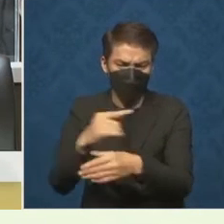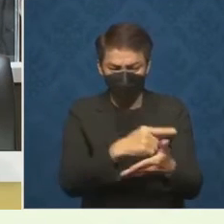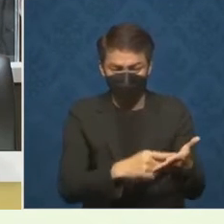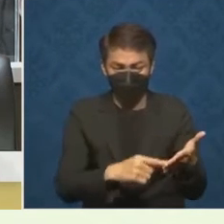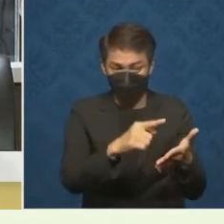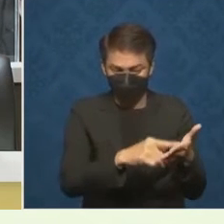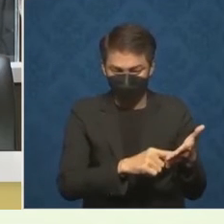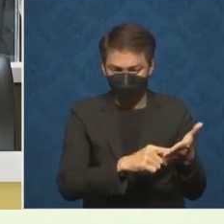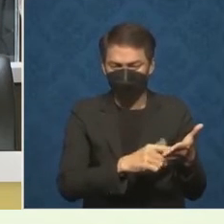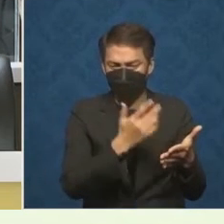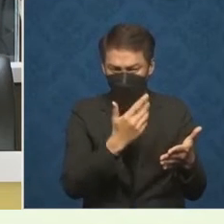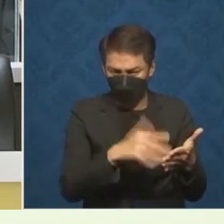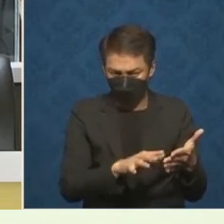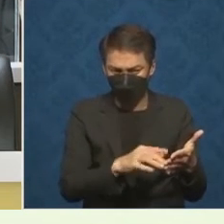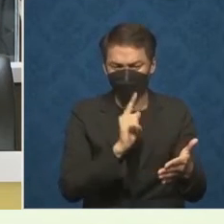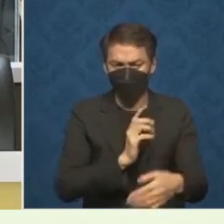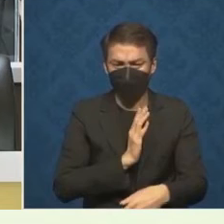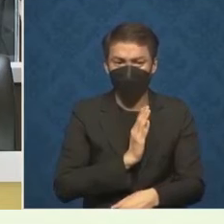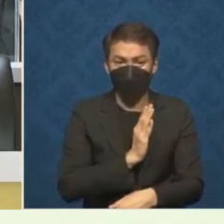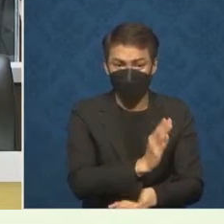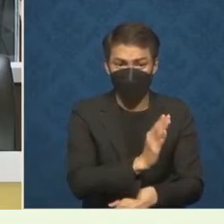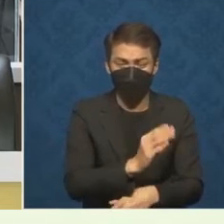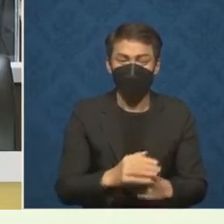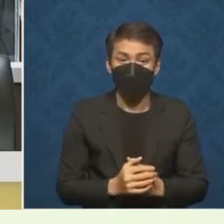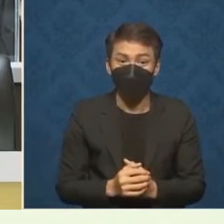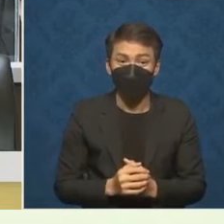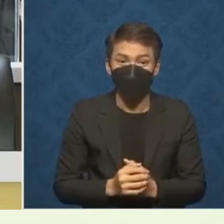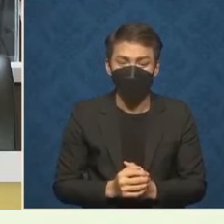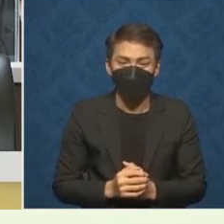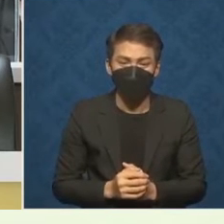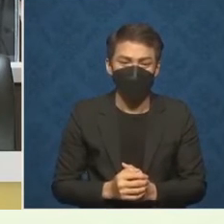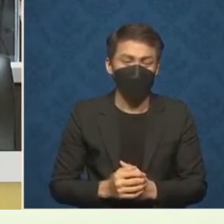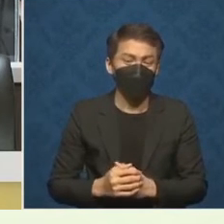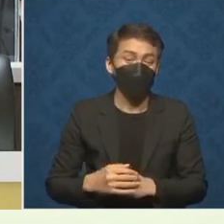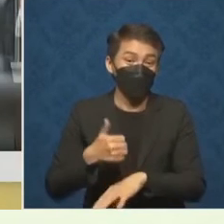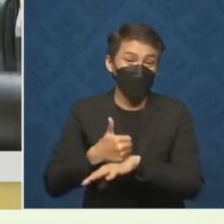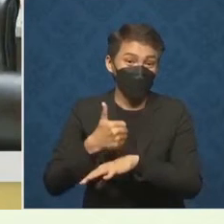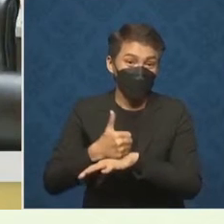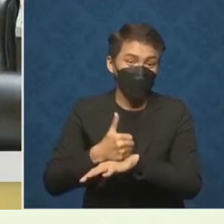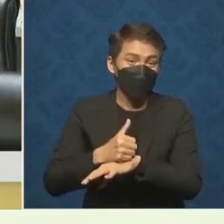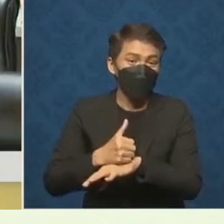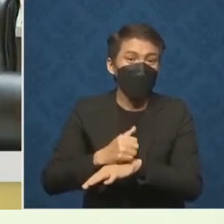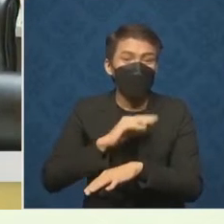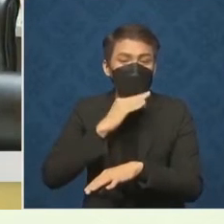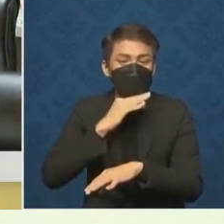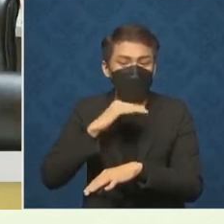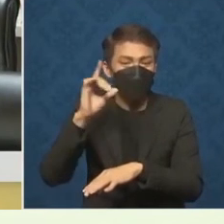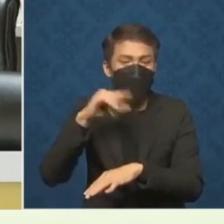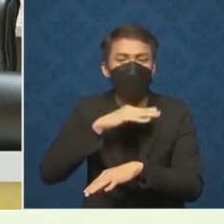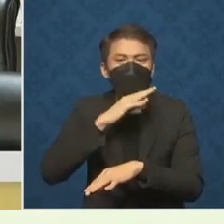และเที่ยงธรรมนะครับปรากฏว่าหมูผู้ว่าหมูป่าเป็นไงท่านป่วยเข้าโรงพยาบาลไปเลย